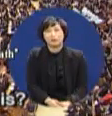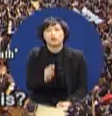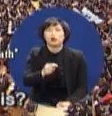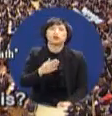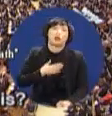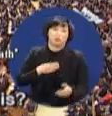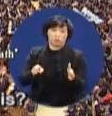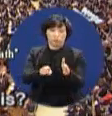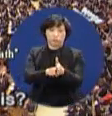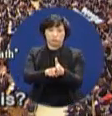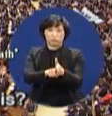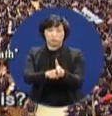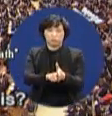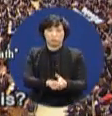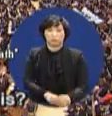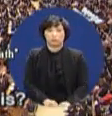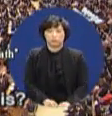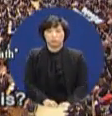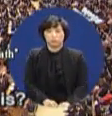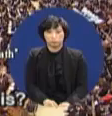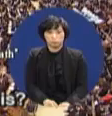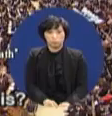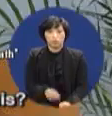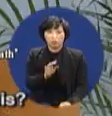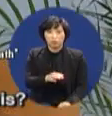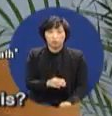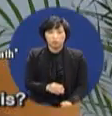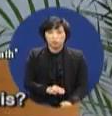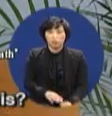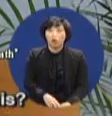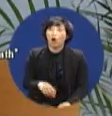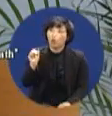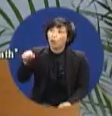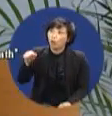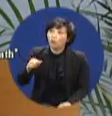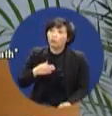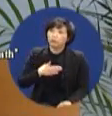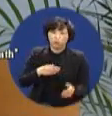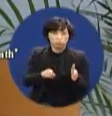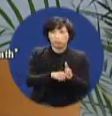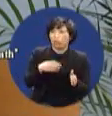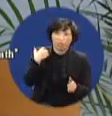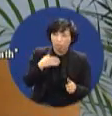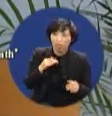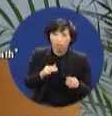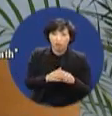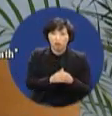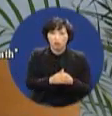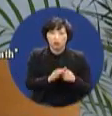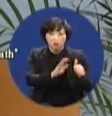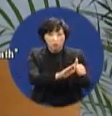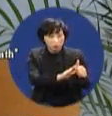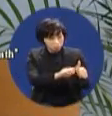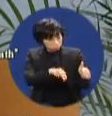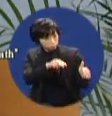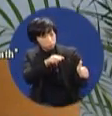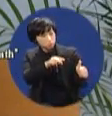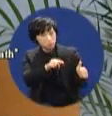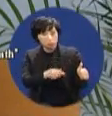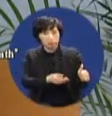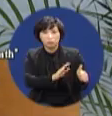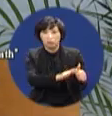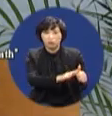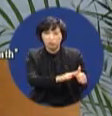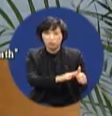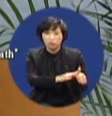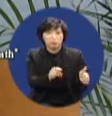이게 믿음이요. 뭐 그런 말이 있다면서, 나는 믿어도 안 되네. 안 되거든 당신이 갖지 못해서